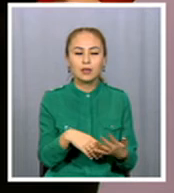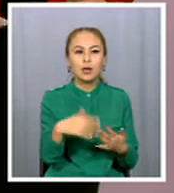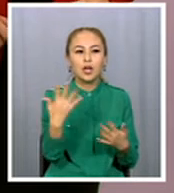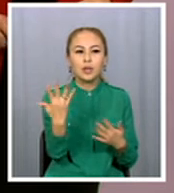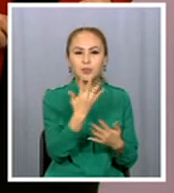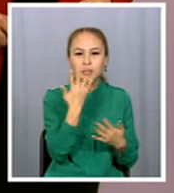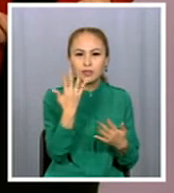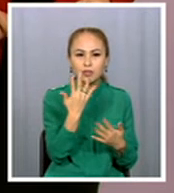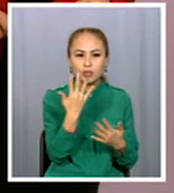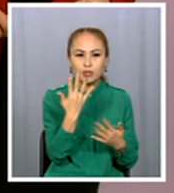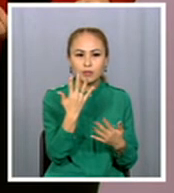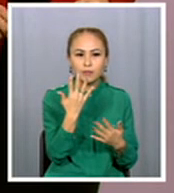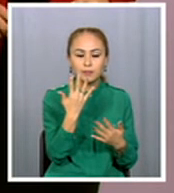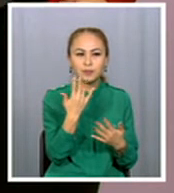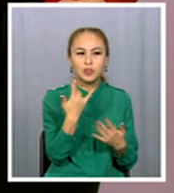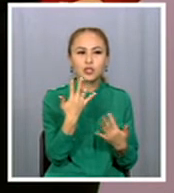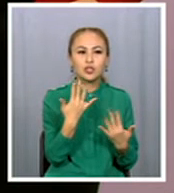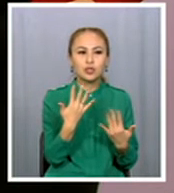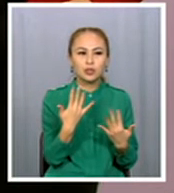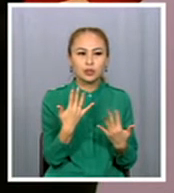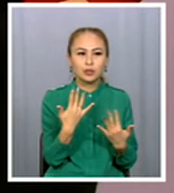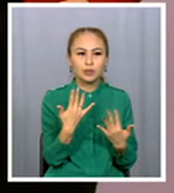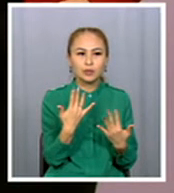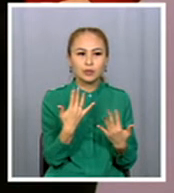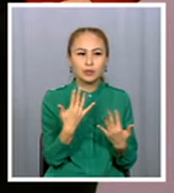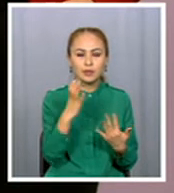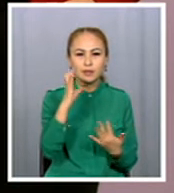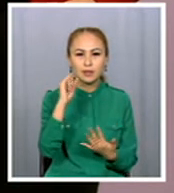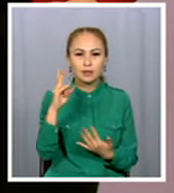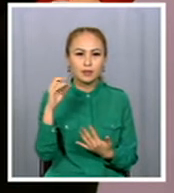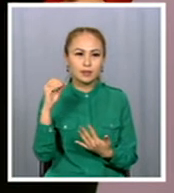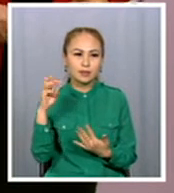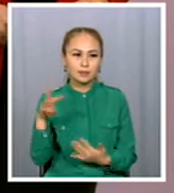Бесінші. Нешінші? Санесім.